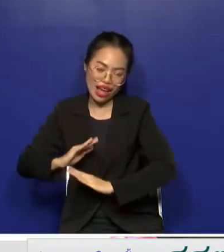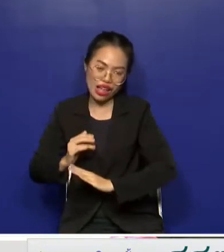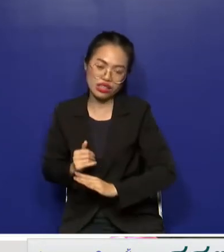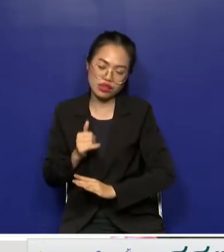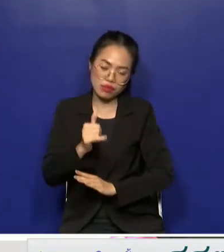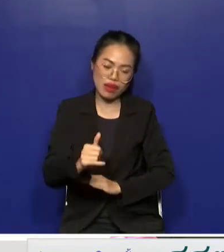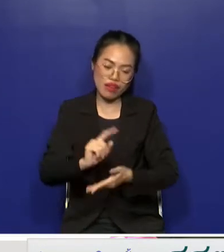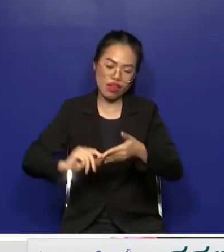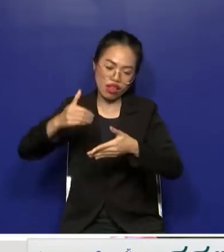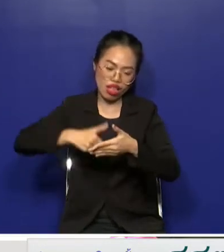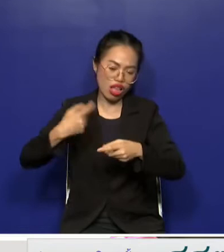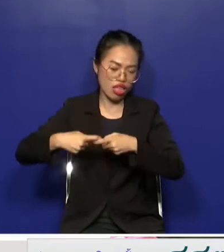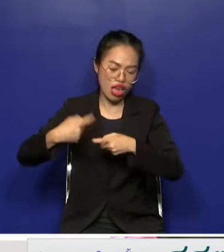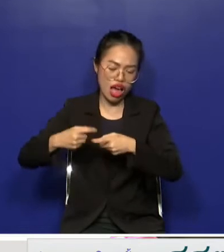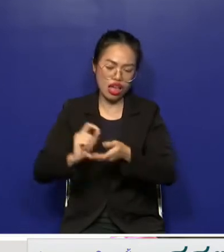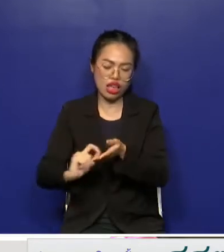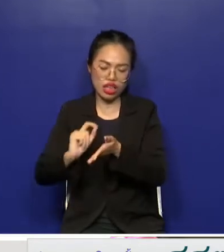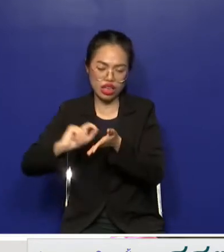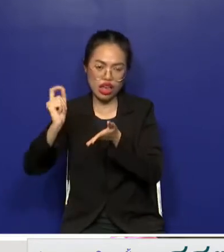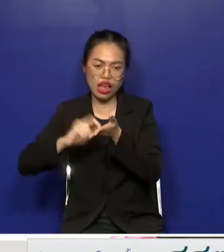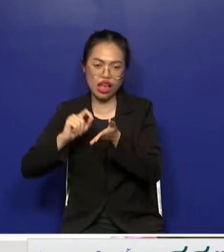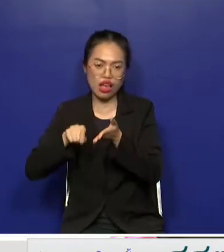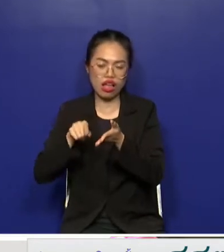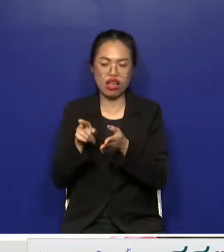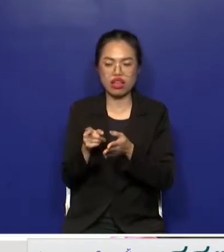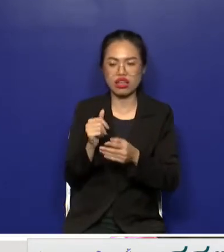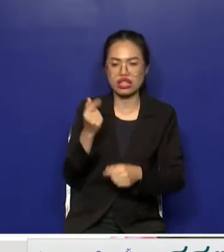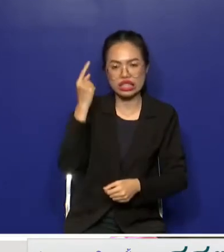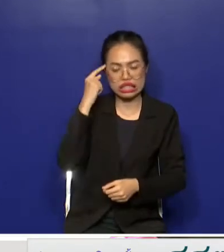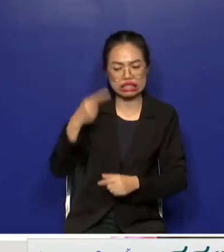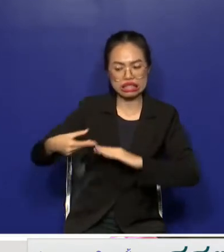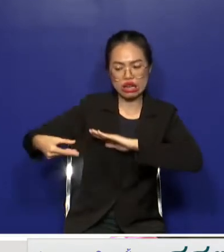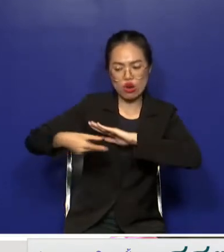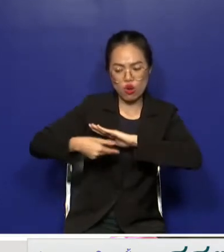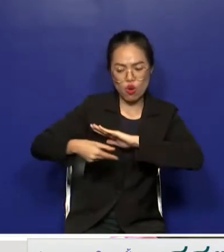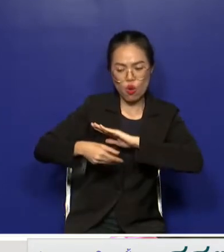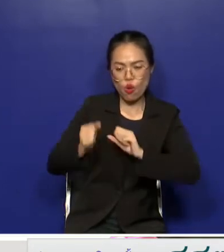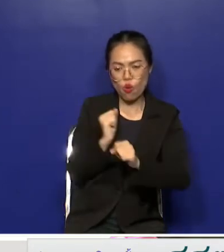เป็ประเด็มากทำนานบ้อันนี้คเหรืออชะ ของการโกงย ไ์